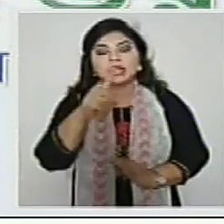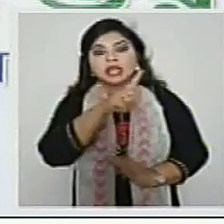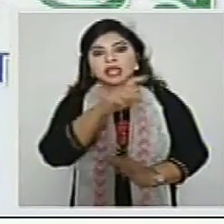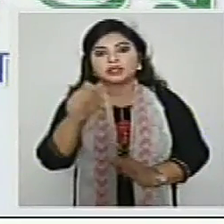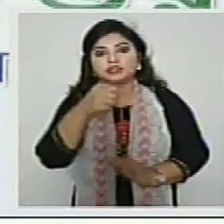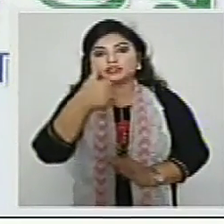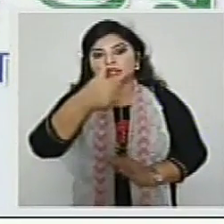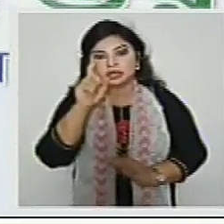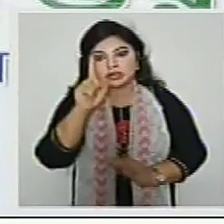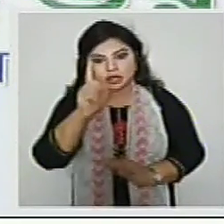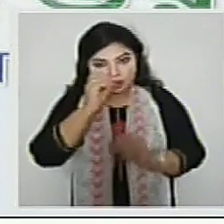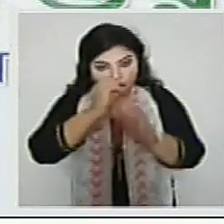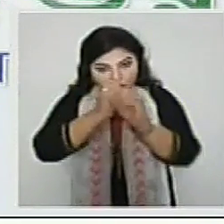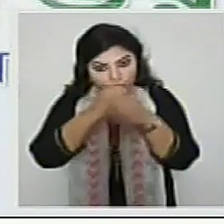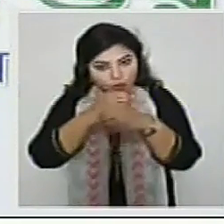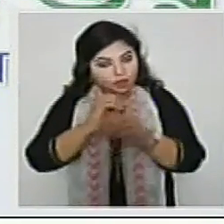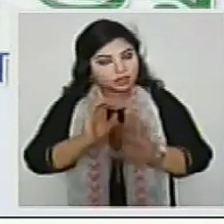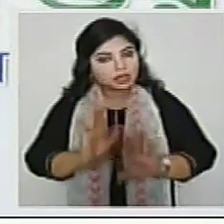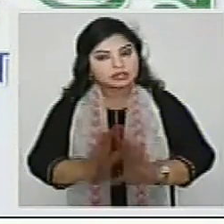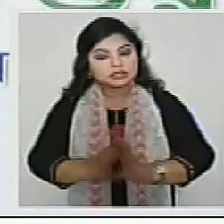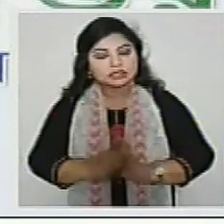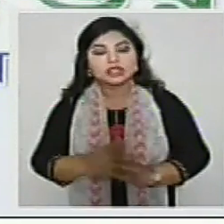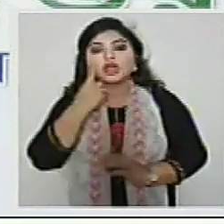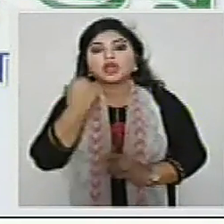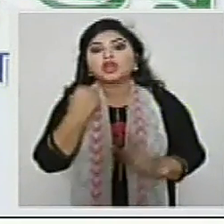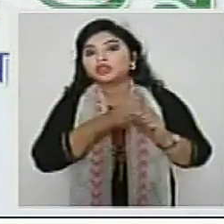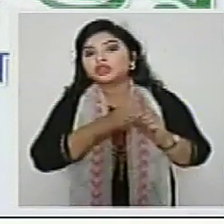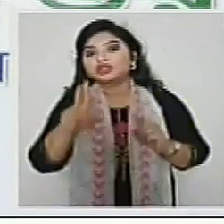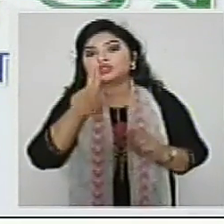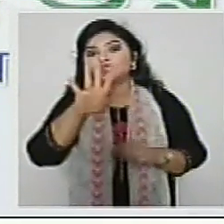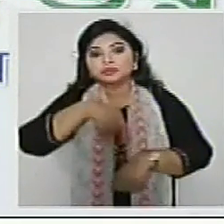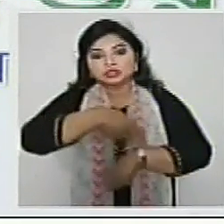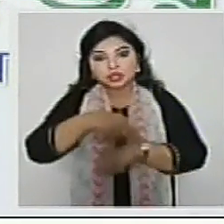14,505টি এবং এ পর্যন্ত নমুনা পরীক্ষা হয়েছে